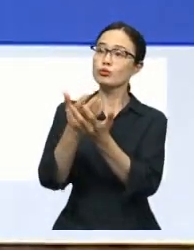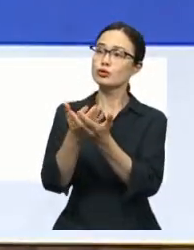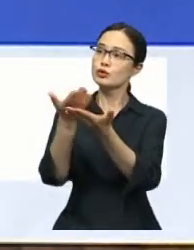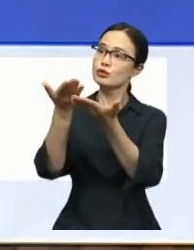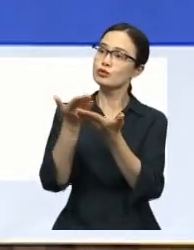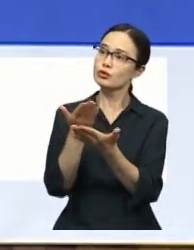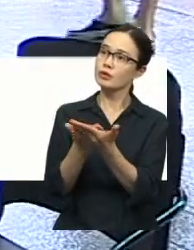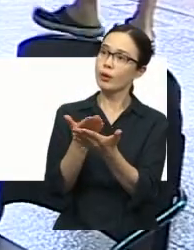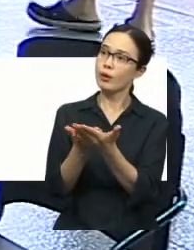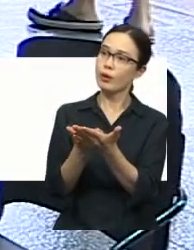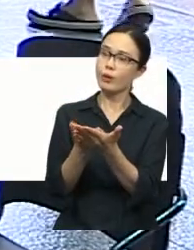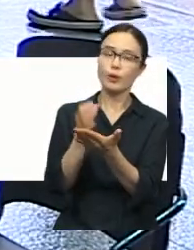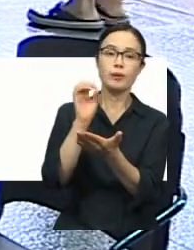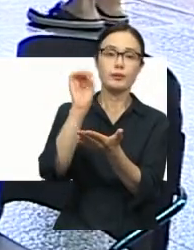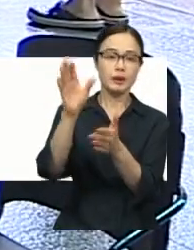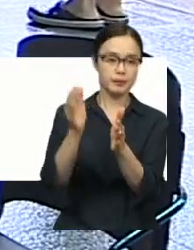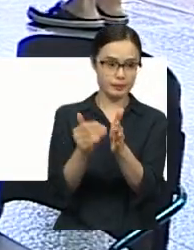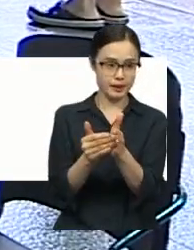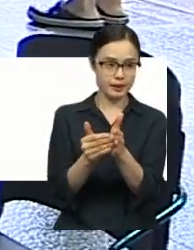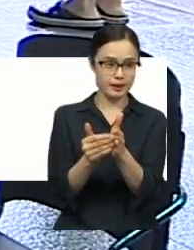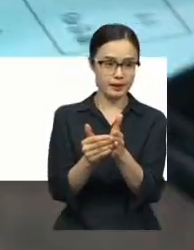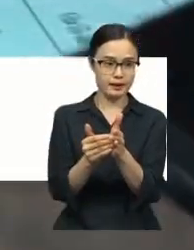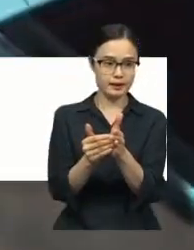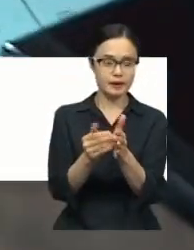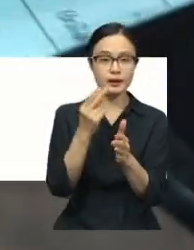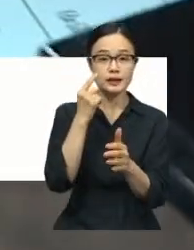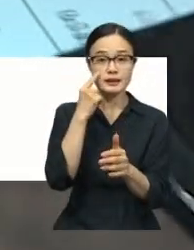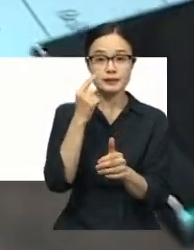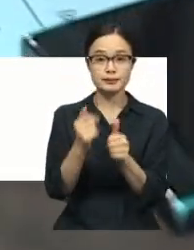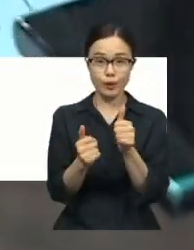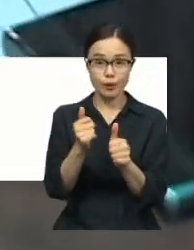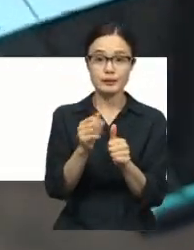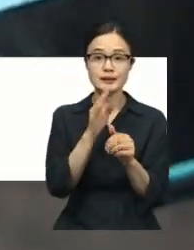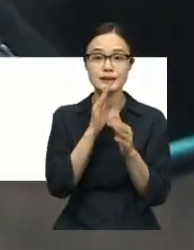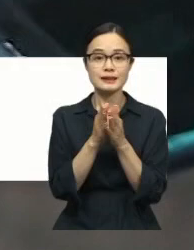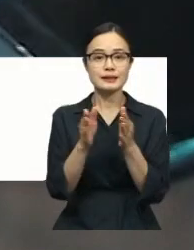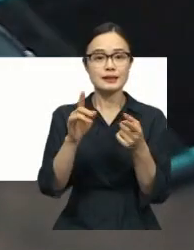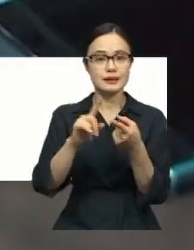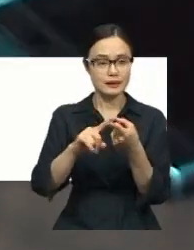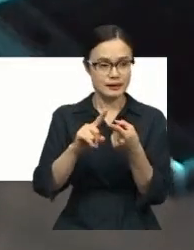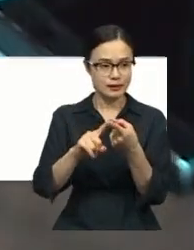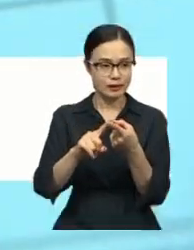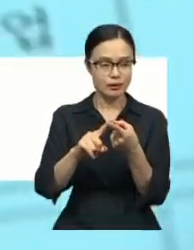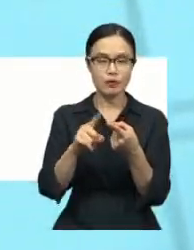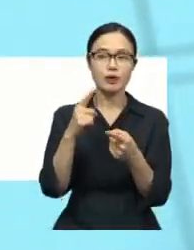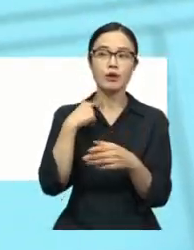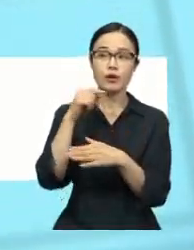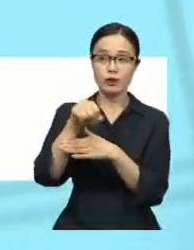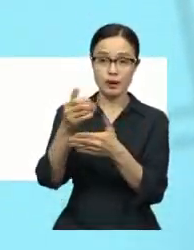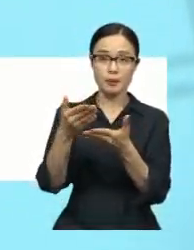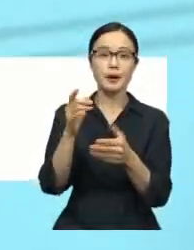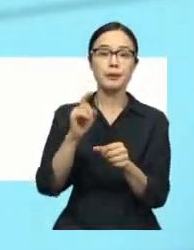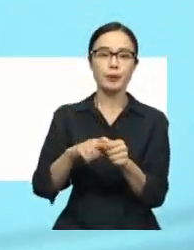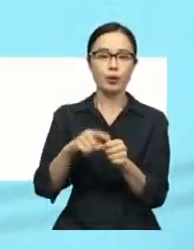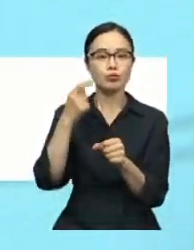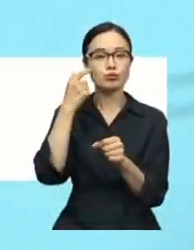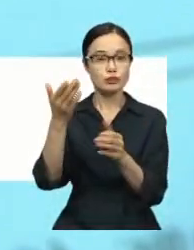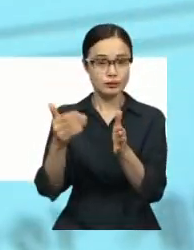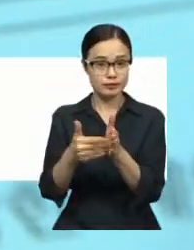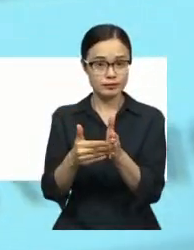시범 실시라는 걸 확인받기 위해서 유사 간사제 폐지라는 건데요. 그 행안부에서 간사 비용을 폐지한